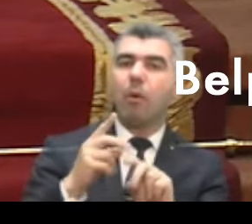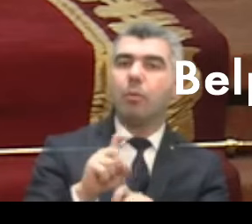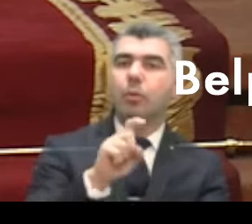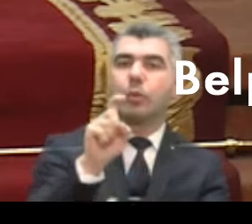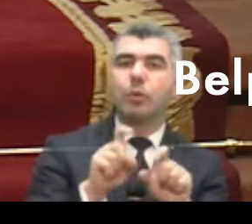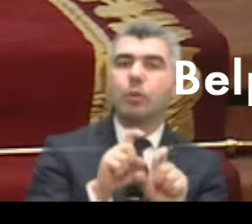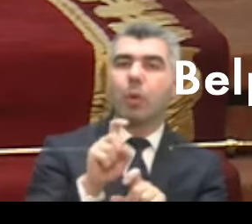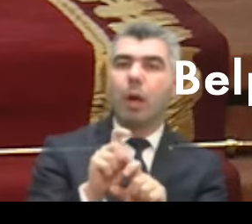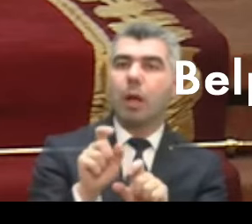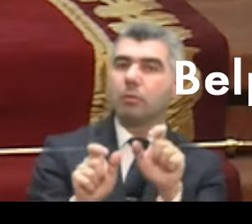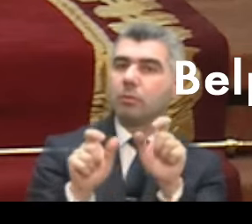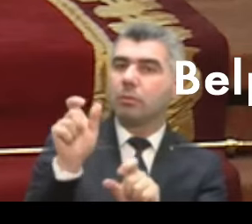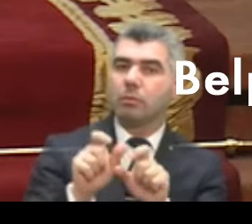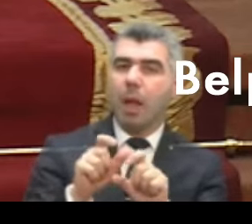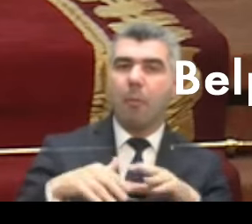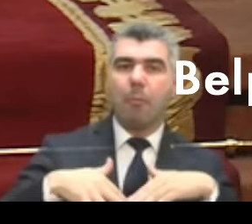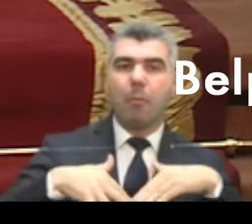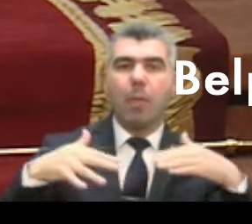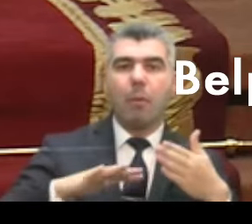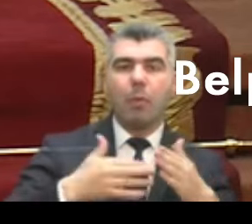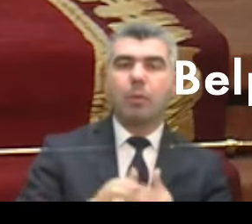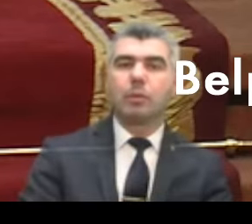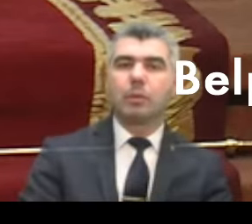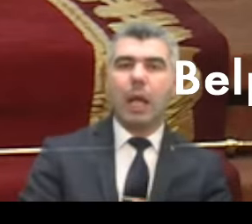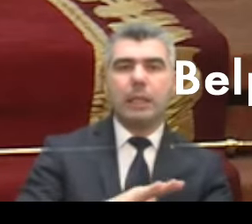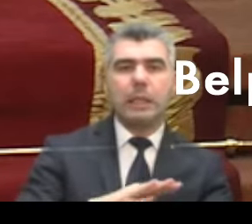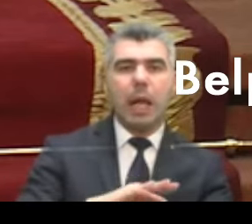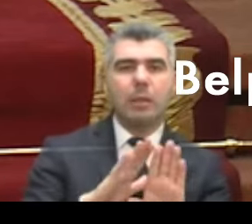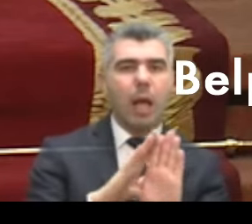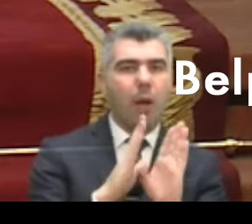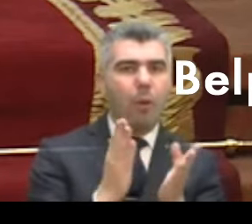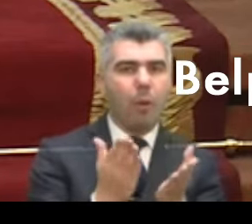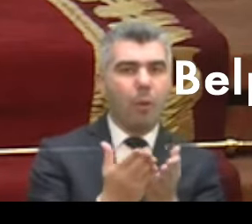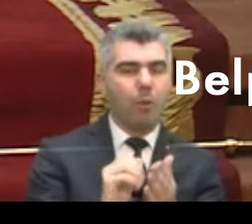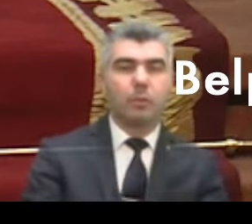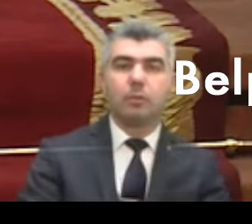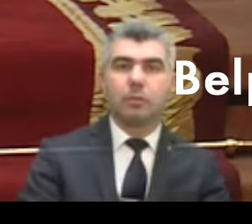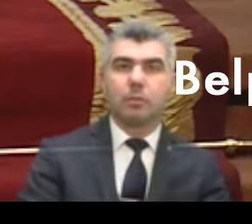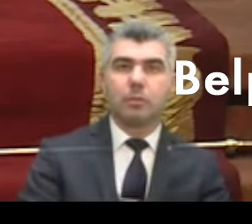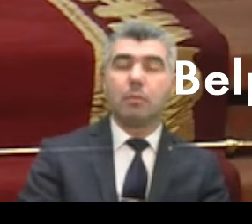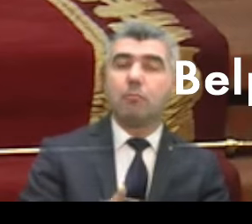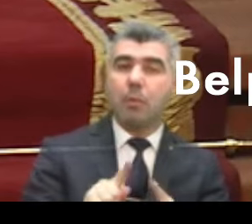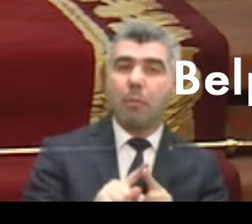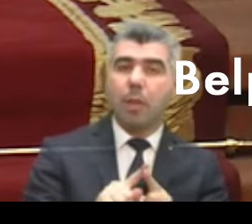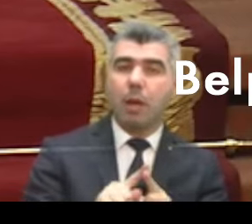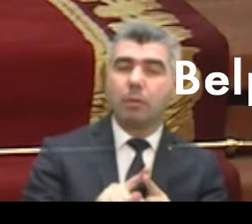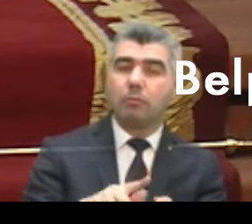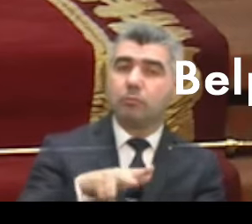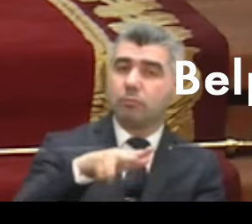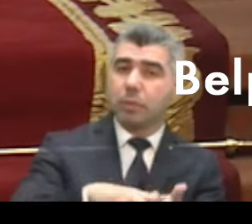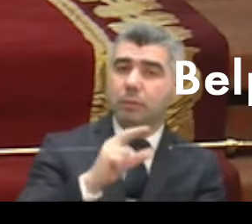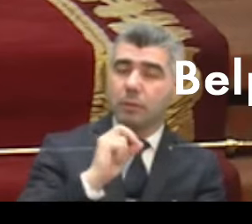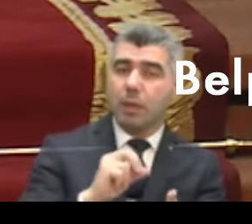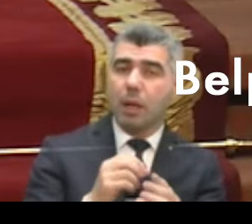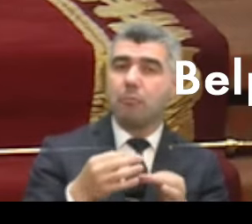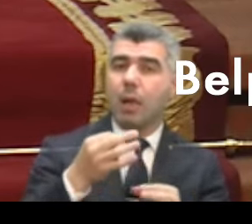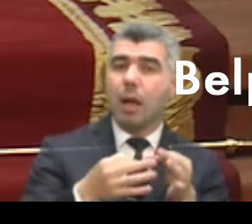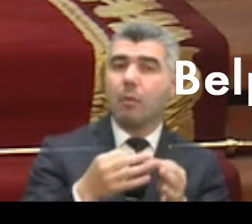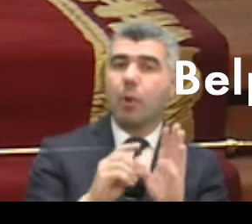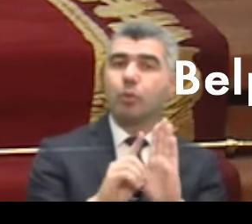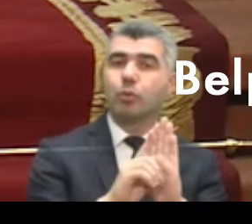يطرحها اعضاء المجلس تتعلق بالسياسه العامه طبعا القضاء الدستوري ربط هذ القضيه